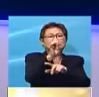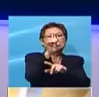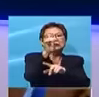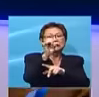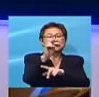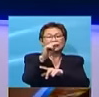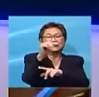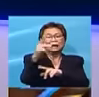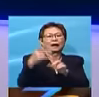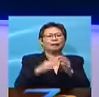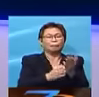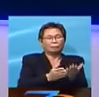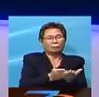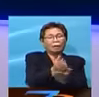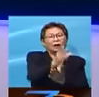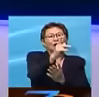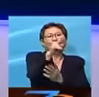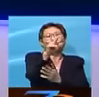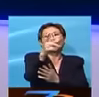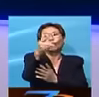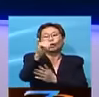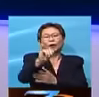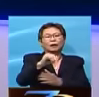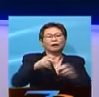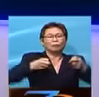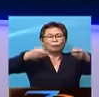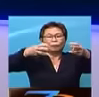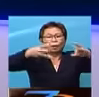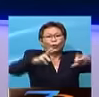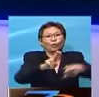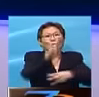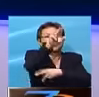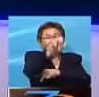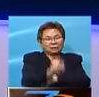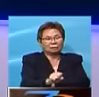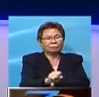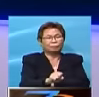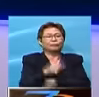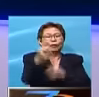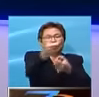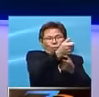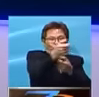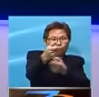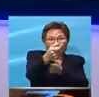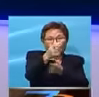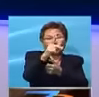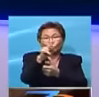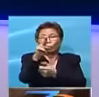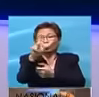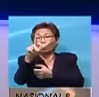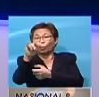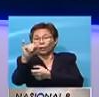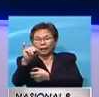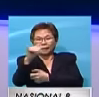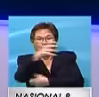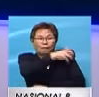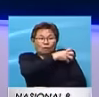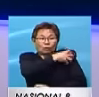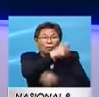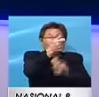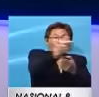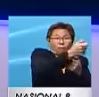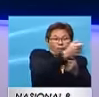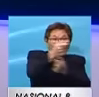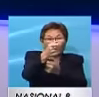kulai lebuh Raya Utara Selatan plus tengah hari tadi pegawai operasi Balai Bomba dan penyelamat kulai penguasa Bomba Mohamad Khairil